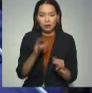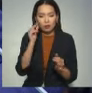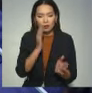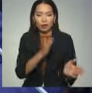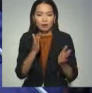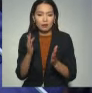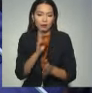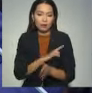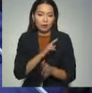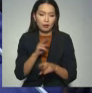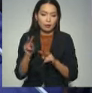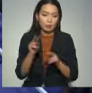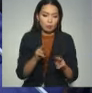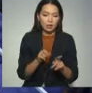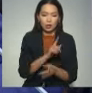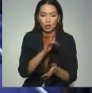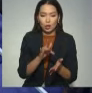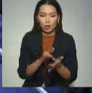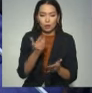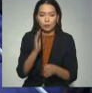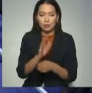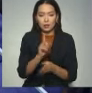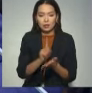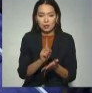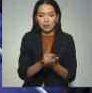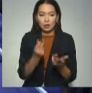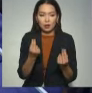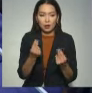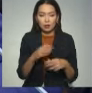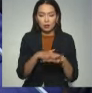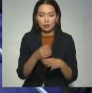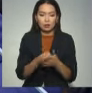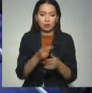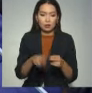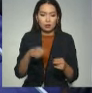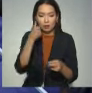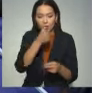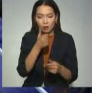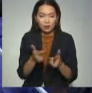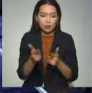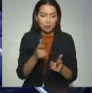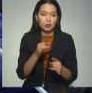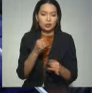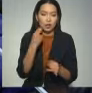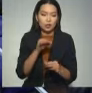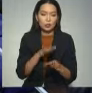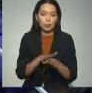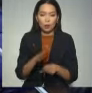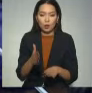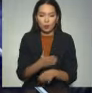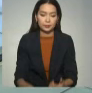На контроле глав регионов основная задача – освоить бюджетные деньги до конца года. Качественно и в полном объеме.